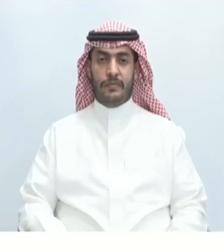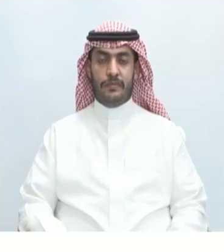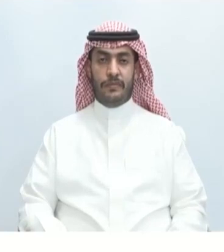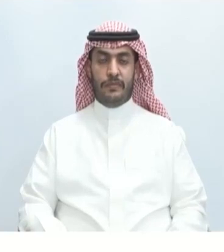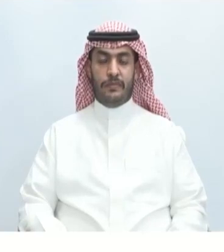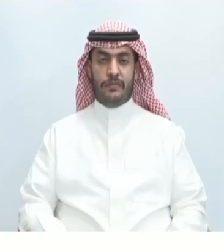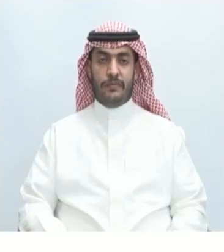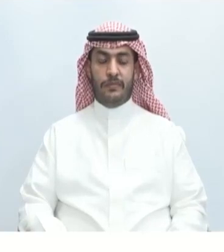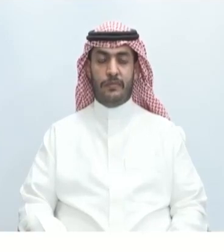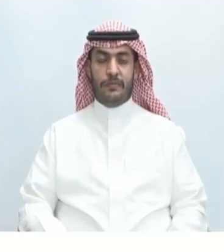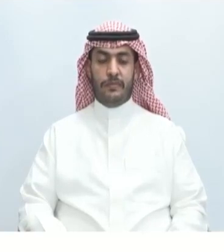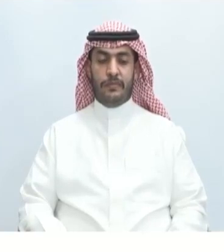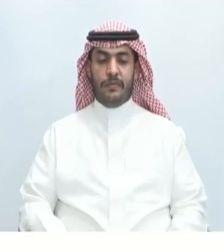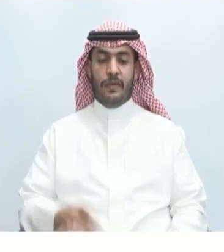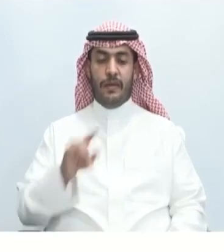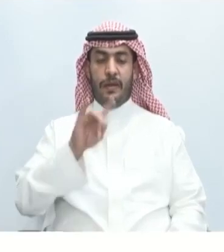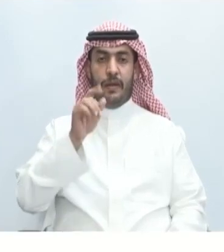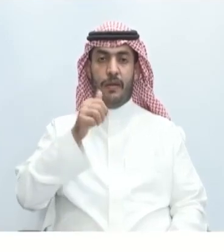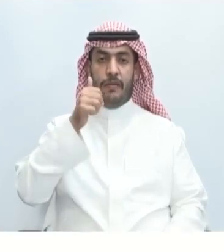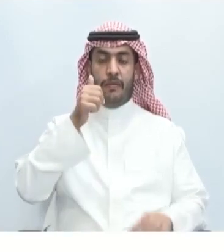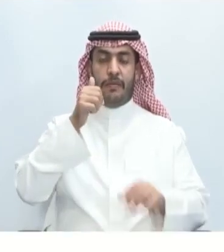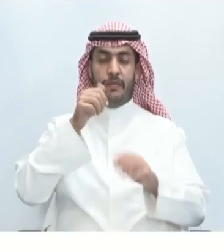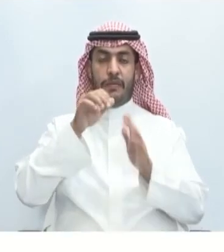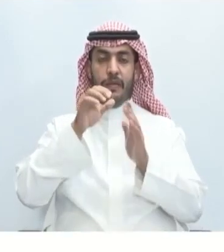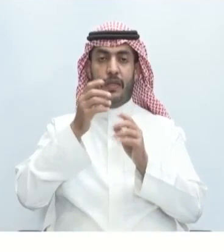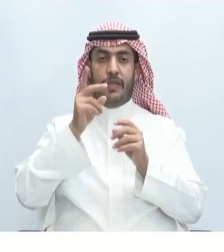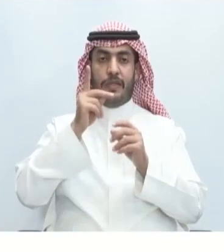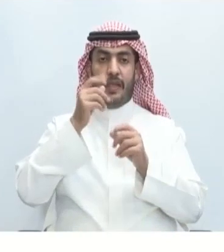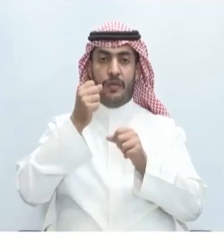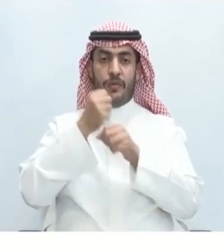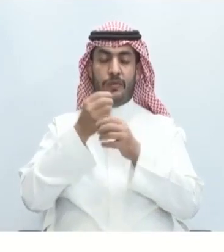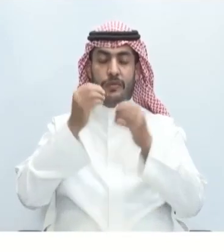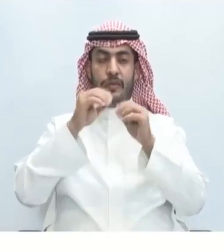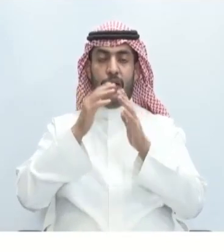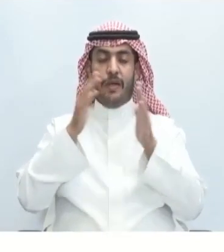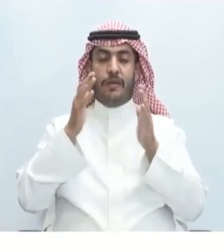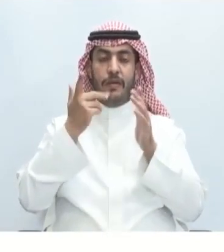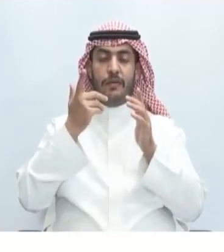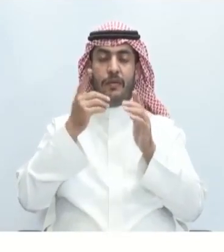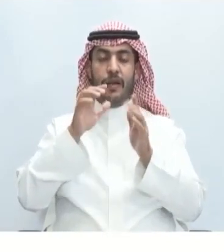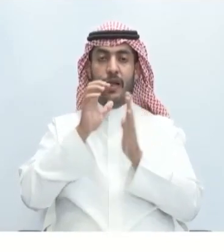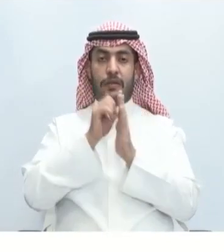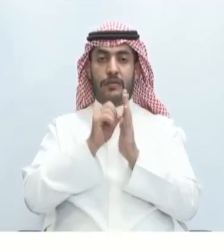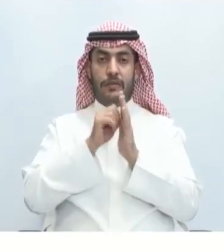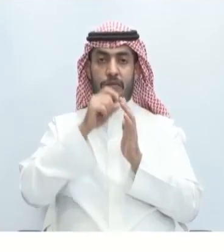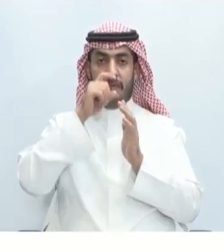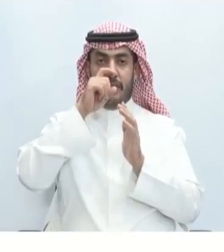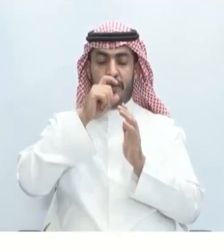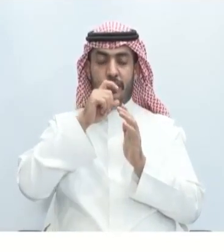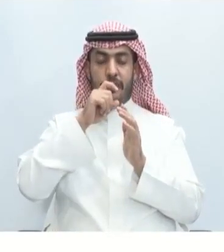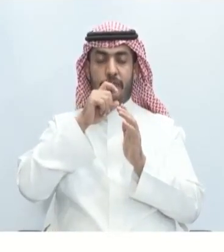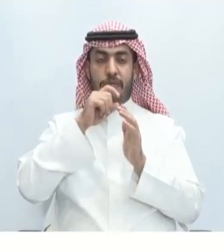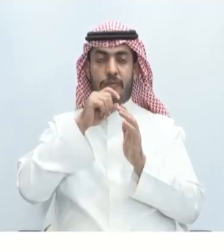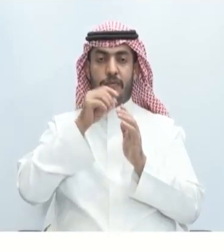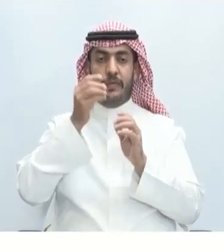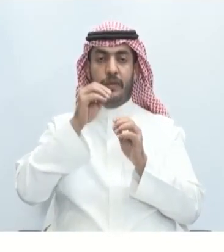الحجز اذا لا يمكن للطاقه الاستيعابيه ان تكون اكبر او الحجزات لابد ان تكون